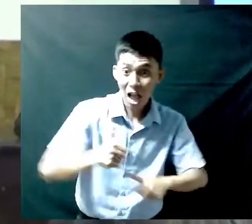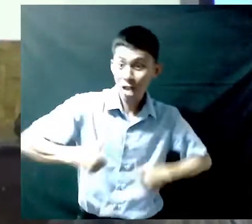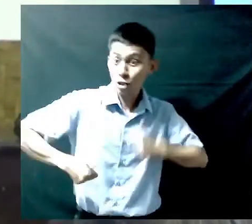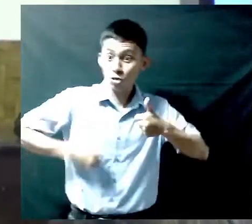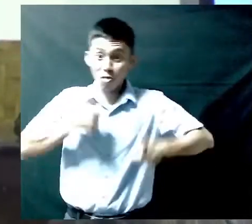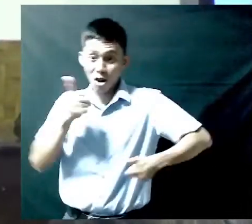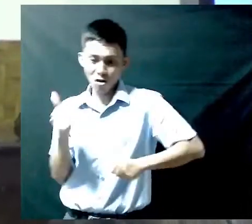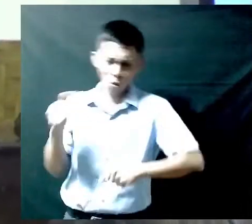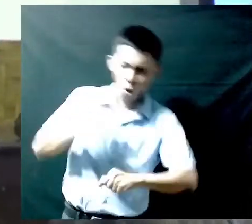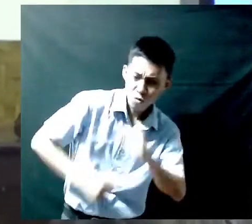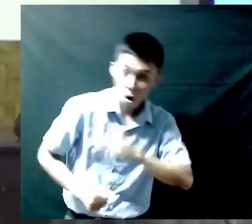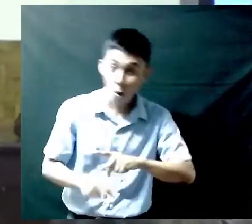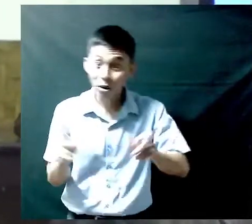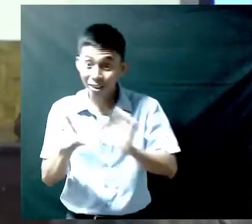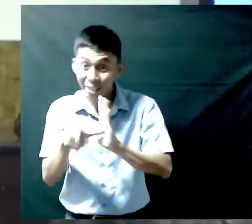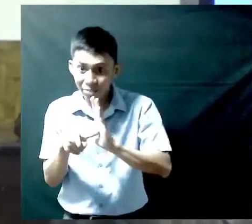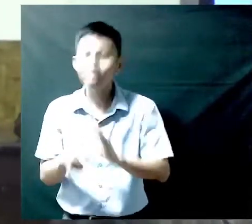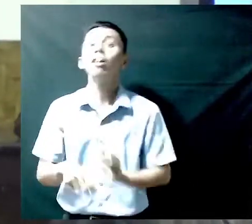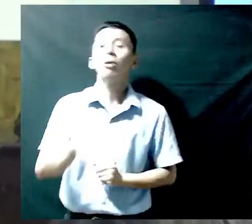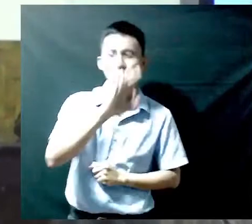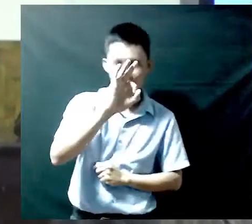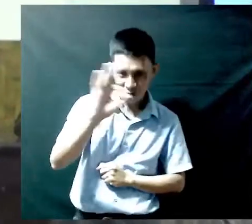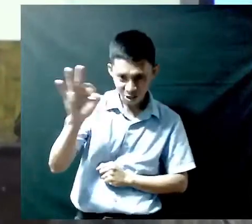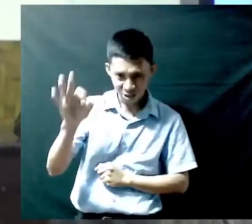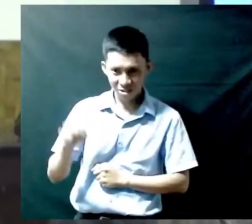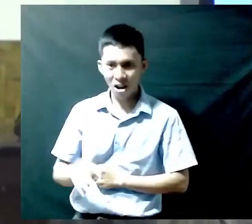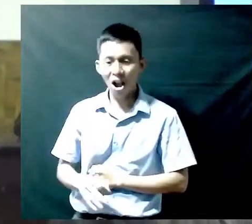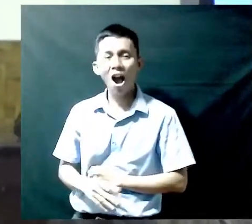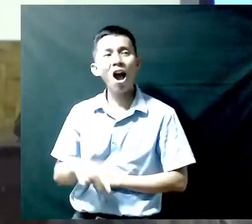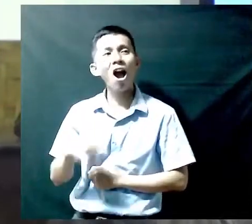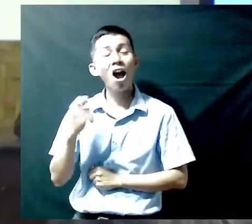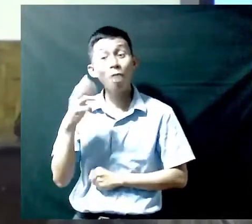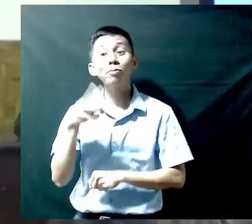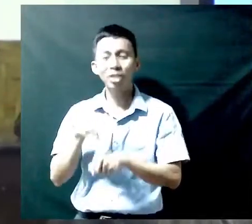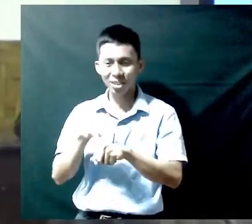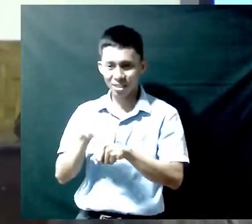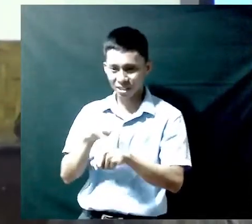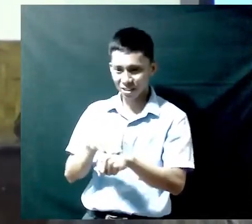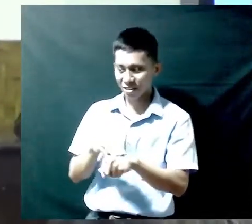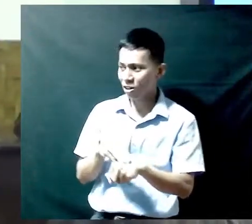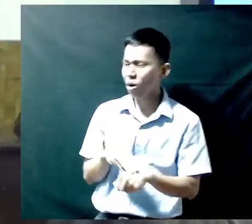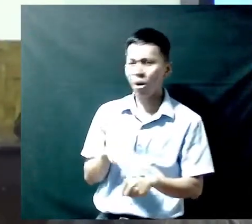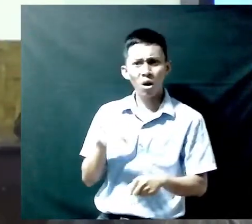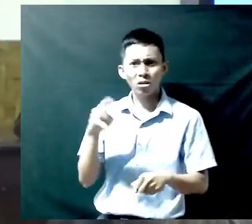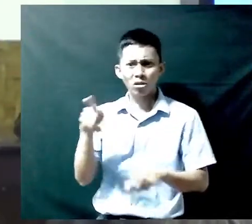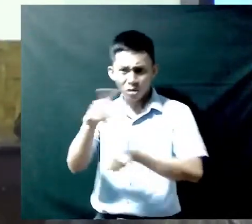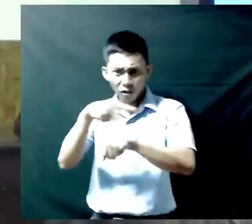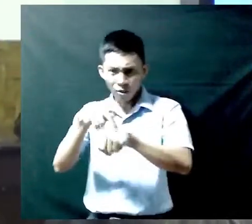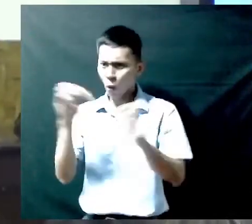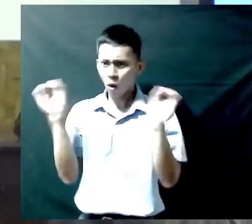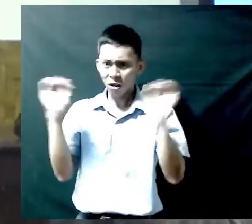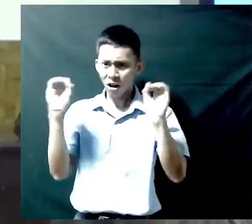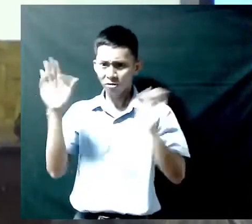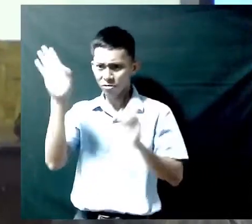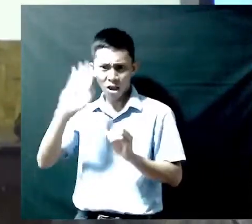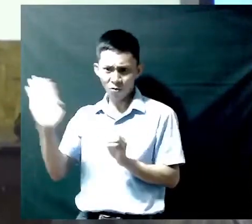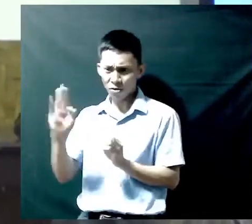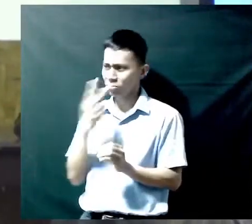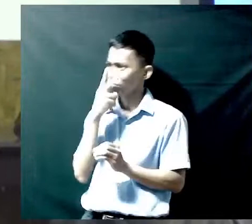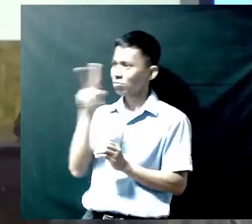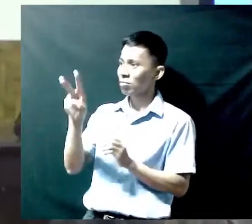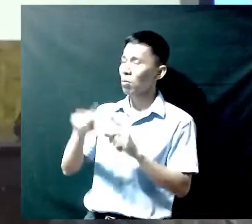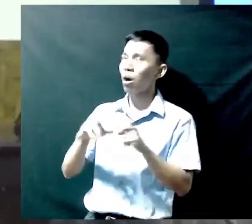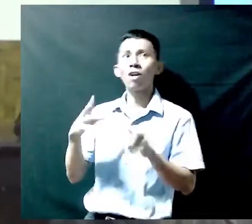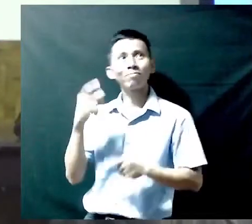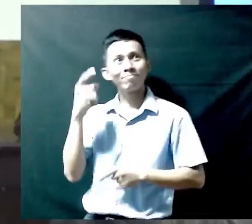binabali nila, binabasag nila, tapos nagpipreach. Sabi ko, wala pang ganun sa Philippines. Eh sabi